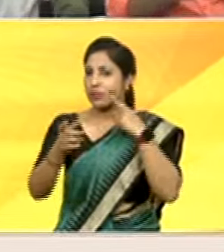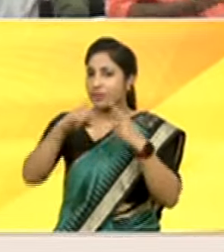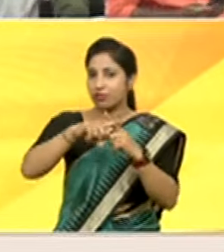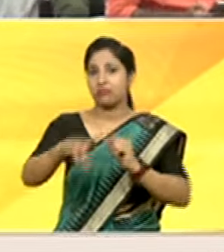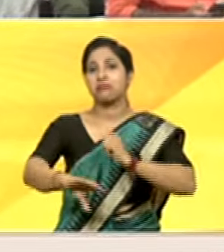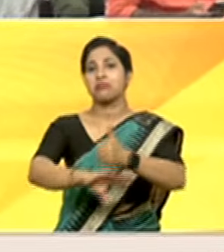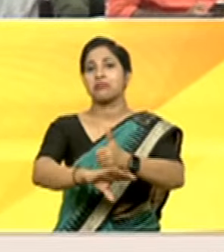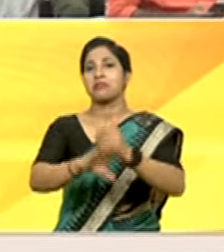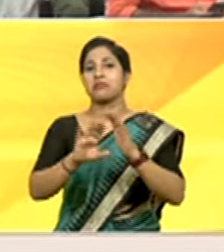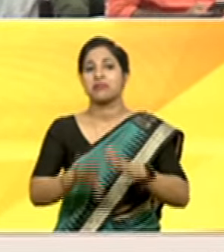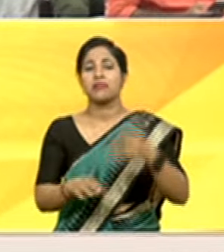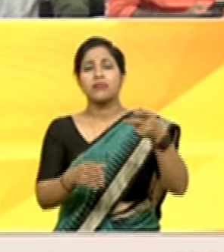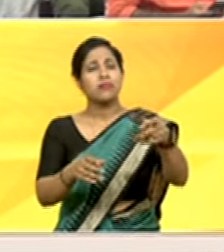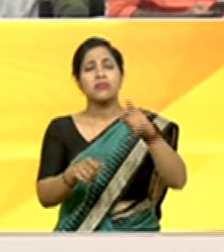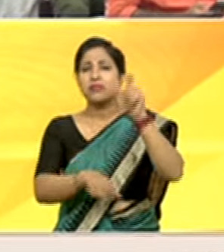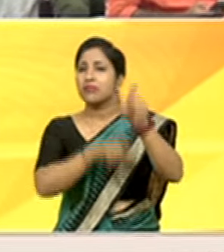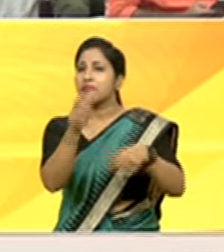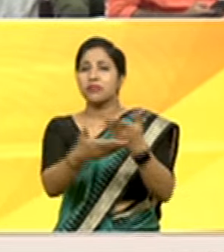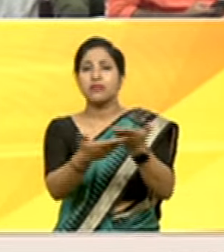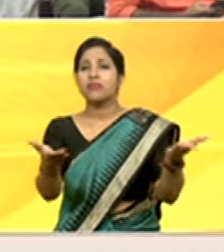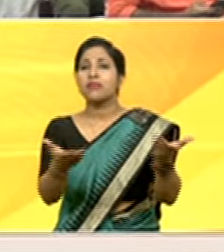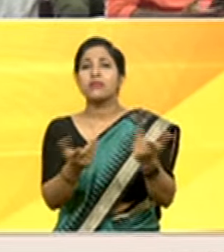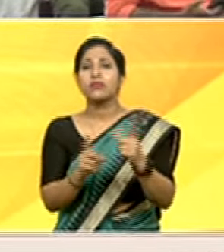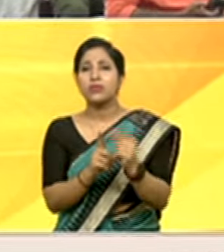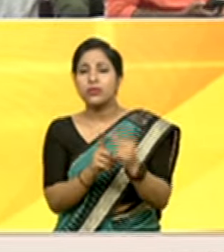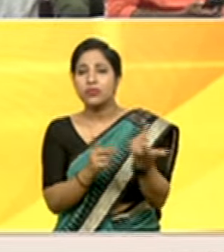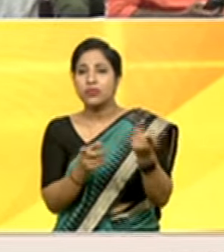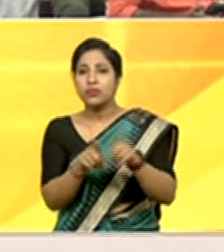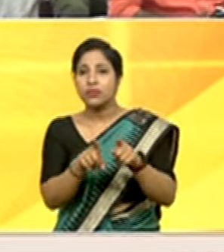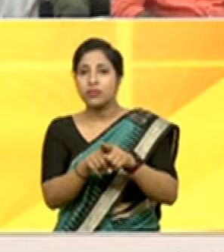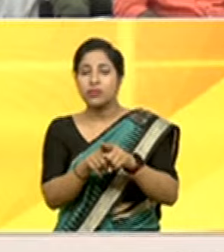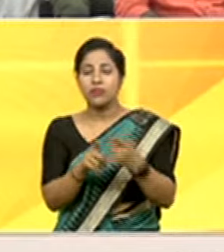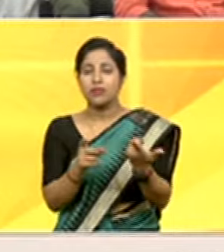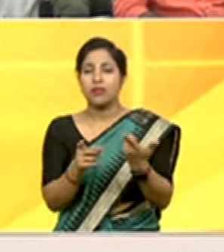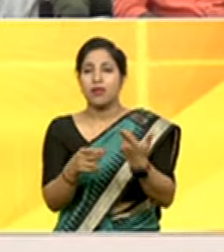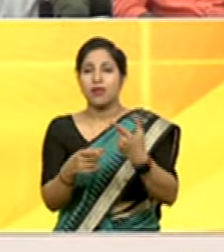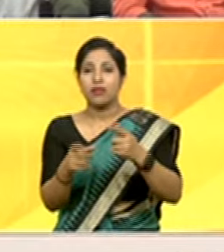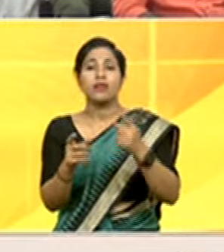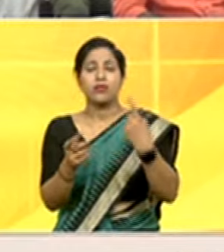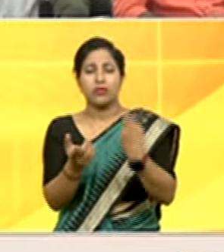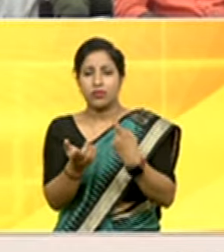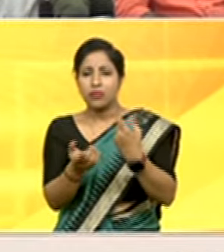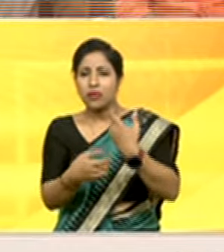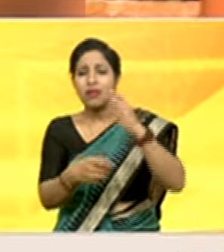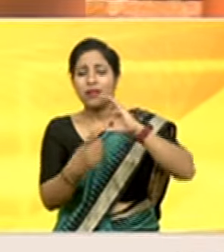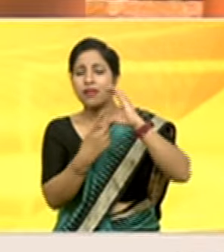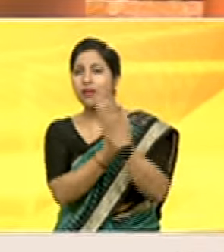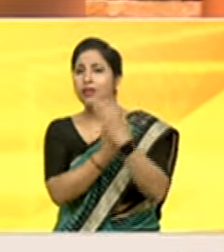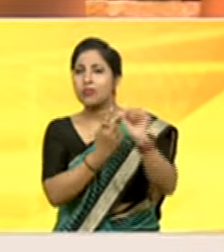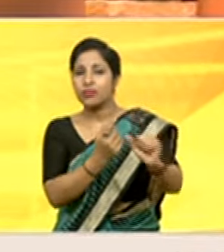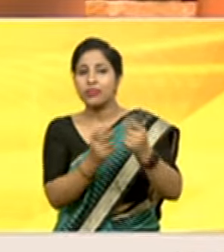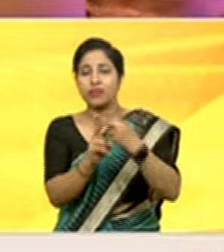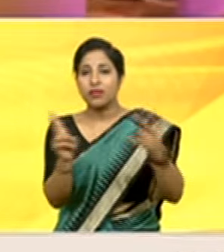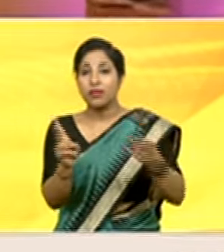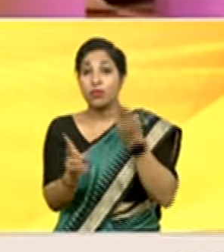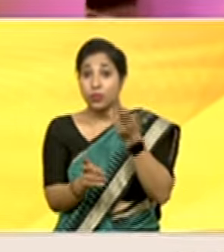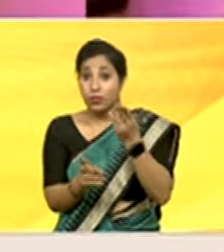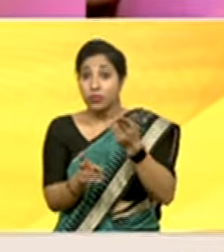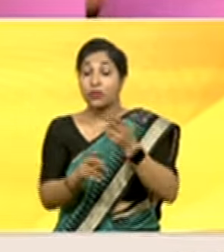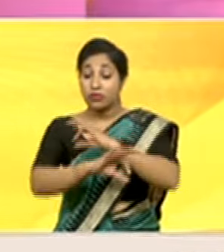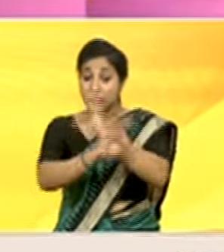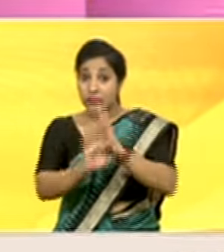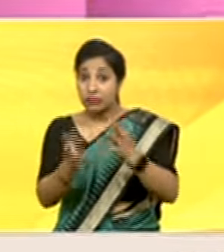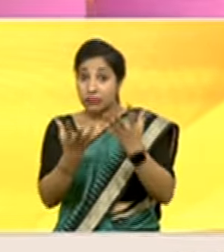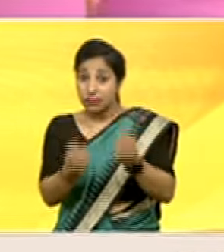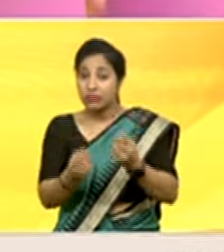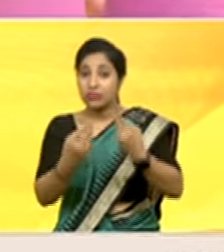अब ये लोग एक रिटेल आउटलेट और एक पारंपारिक कैफे खोलने की भी तैयारी